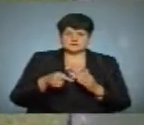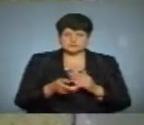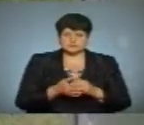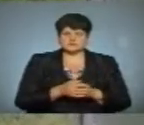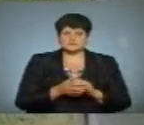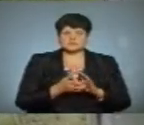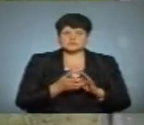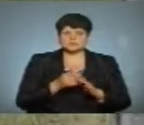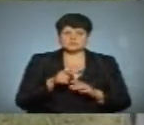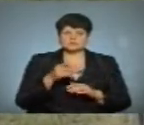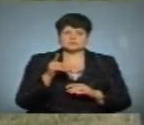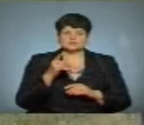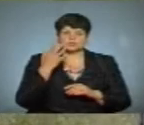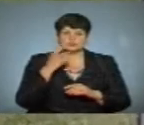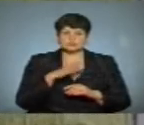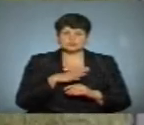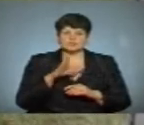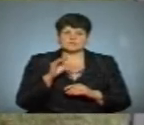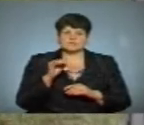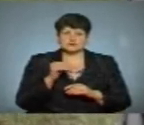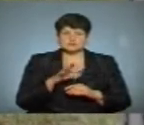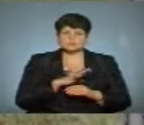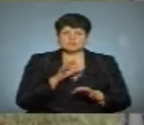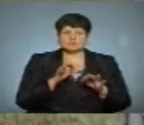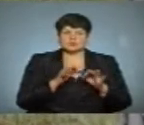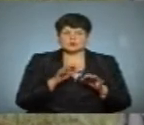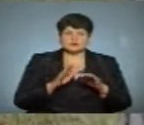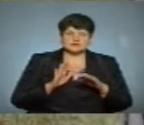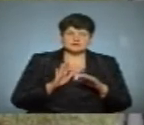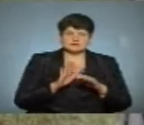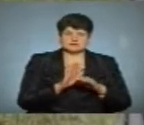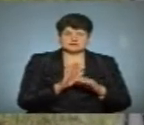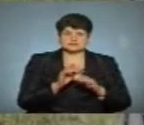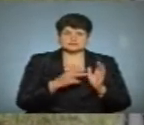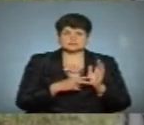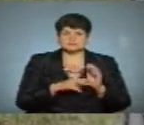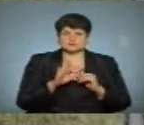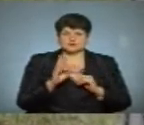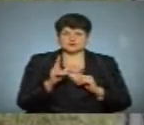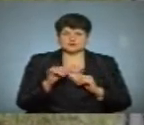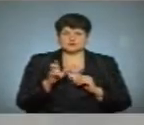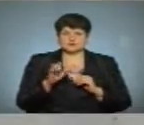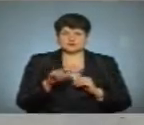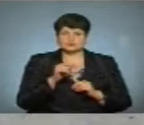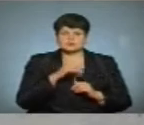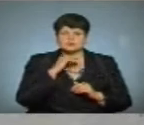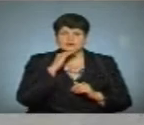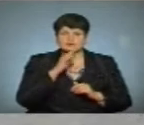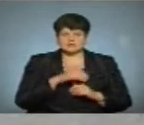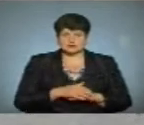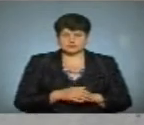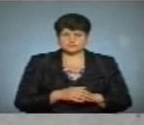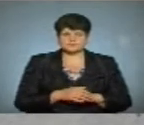Недостатньо, тому що коли була вежа, був природній тиск. Вежа була 75-кубова, її тоді хватало. За словами